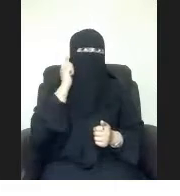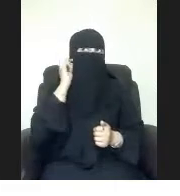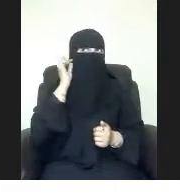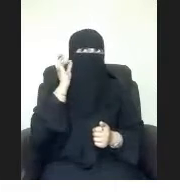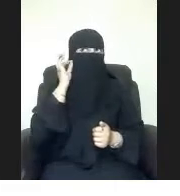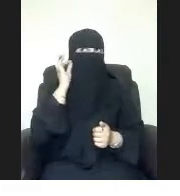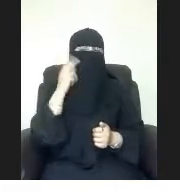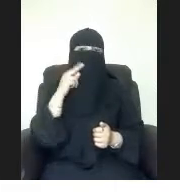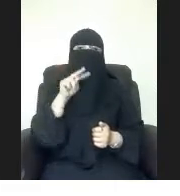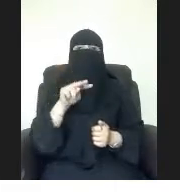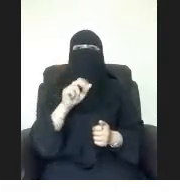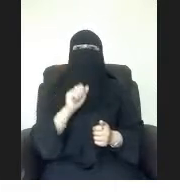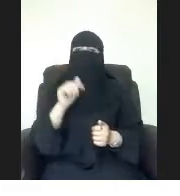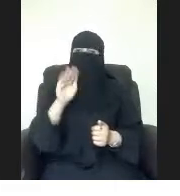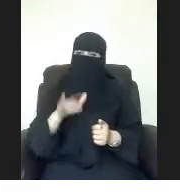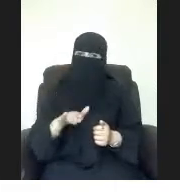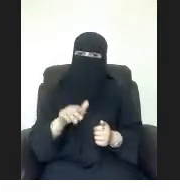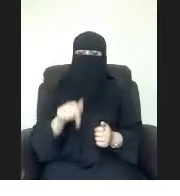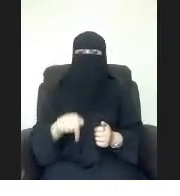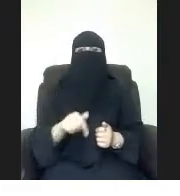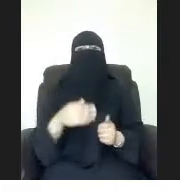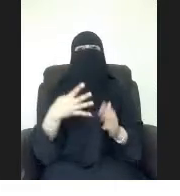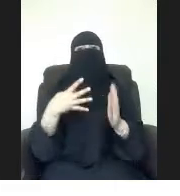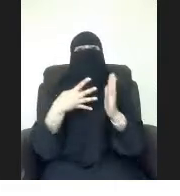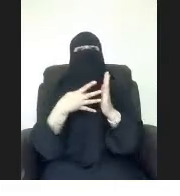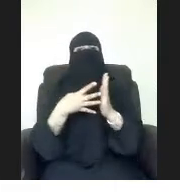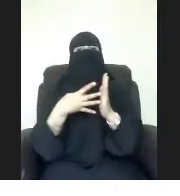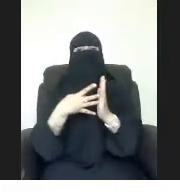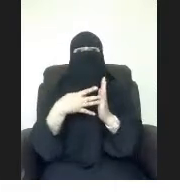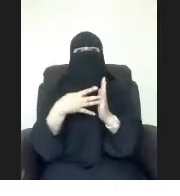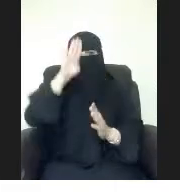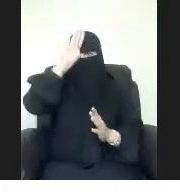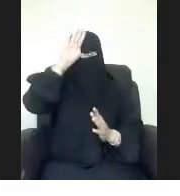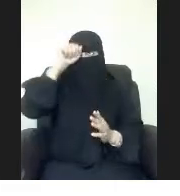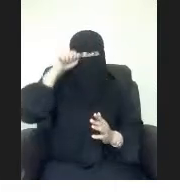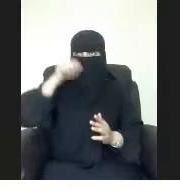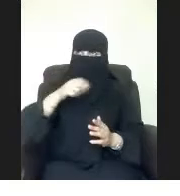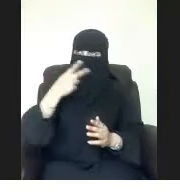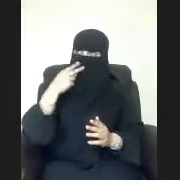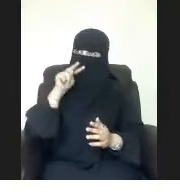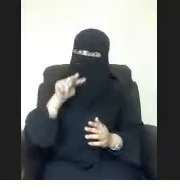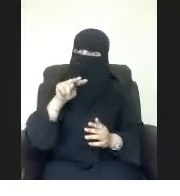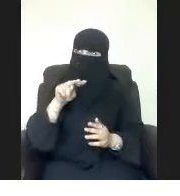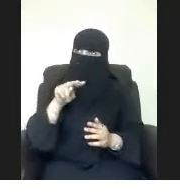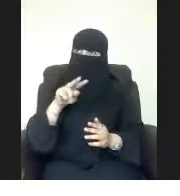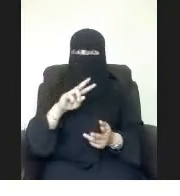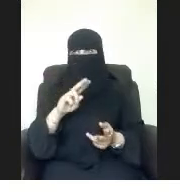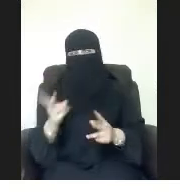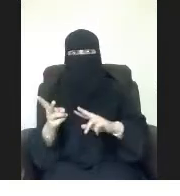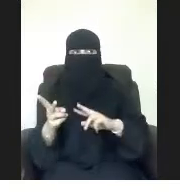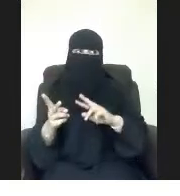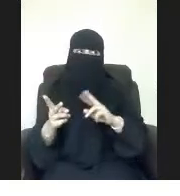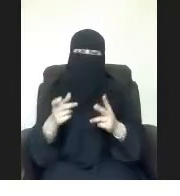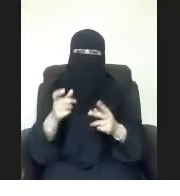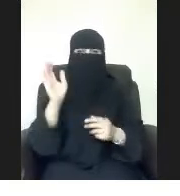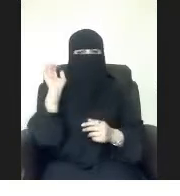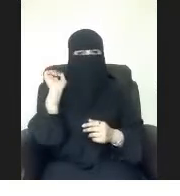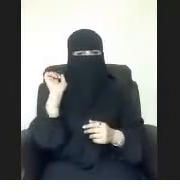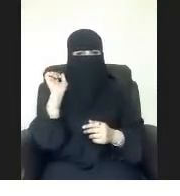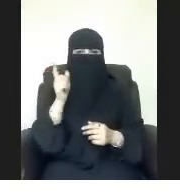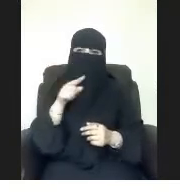طريق زوم وأيضا ويبكس وغيره، كانوا الطلاب في القصيم وكنت أنا في الرياض، وكنت أشوفهم